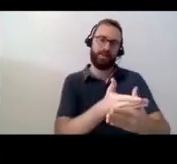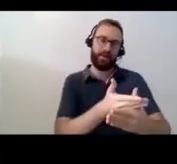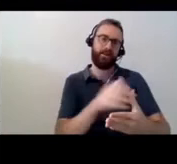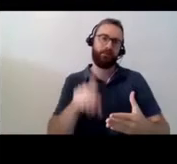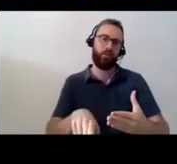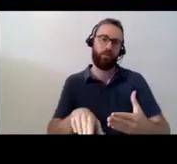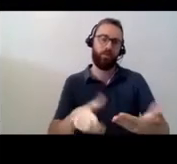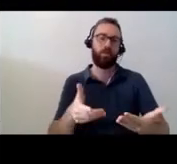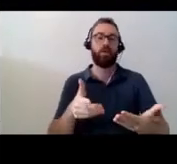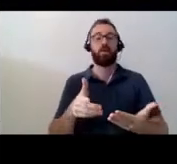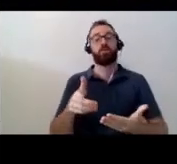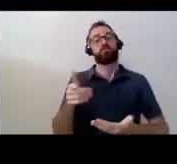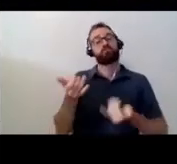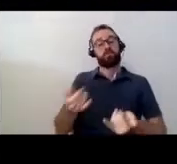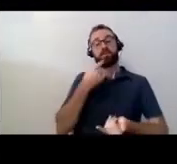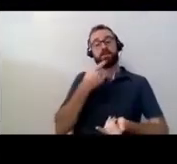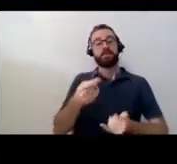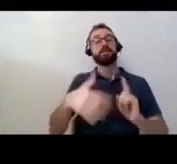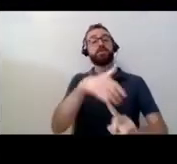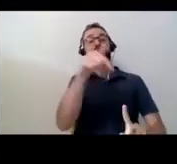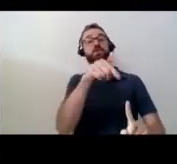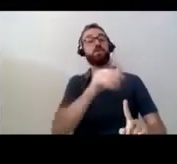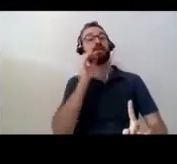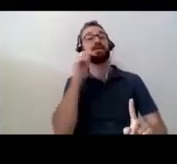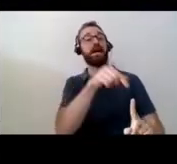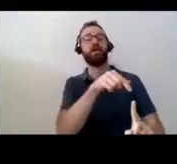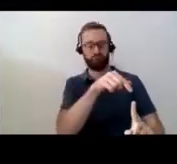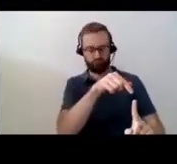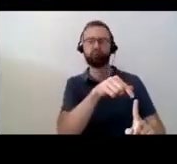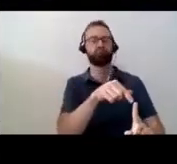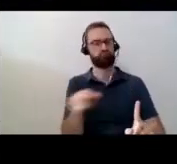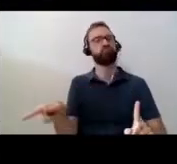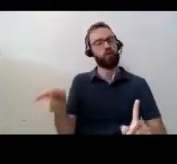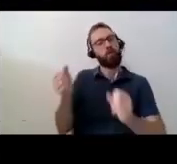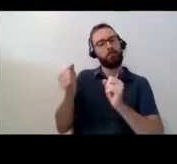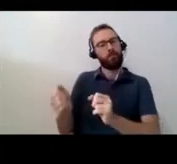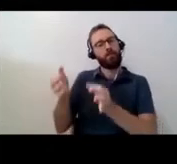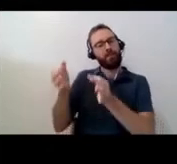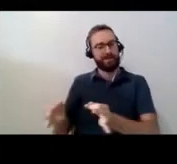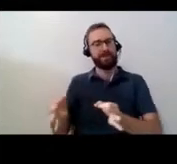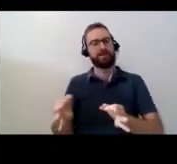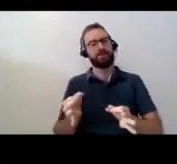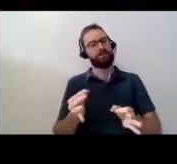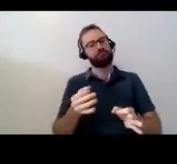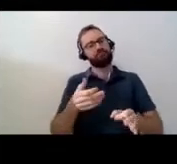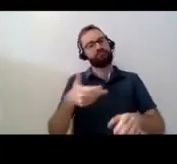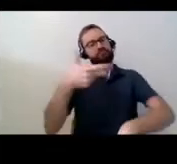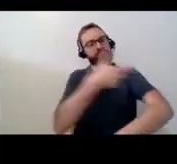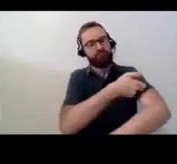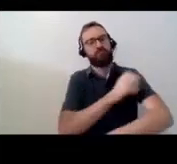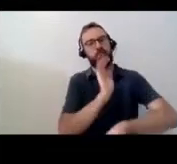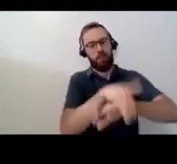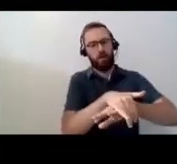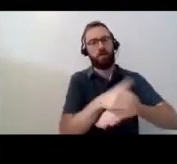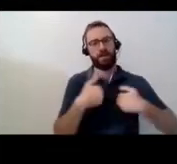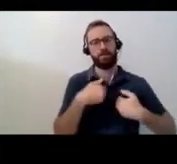dans cette situation-là, par exemple, ils pourraient décider d'euthanasier l'animal. Mais